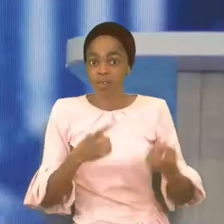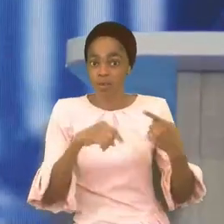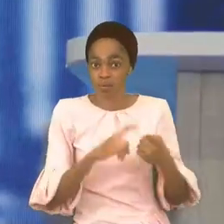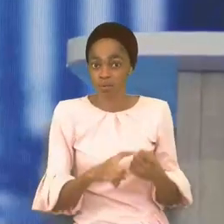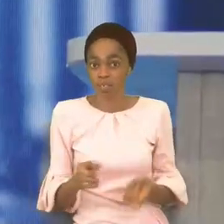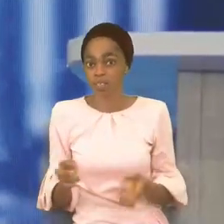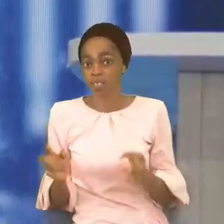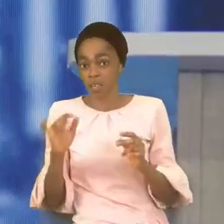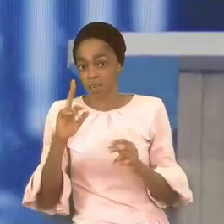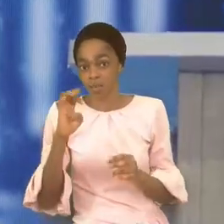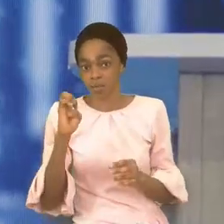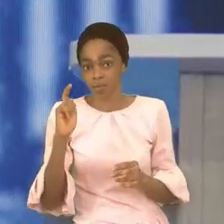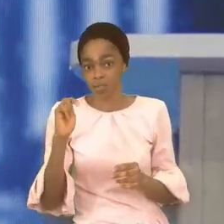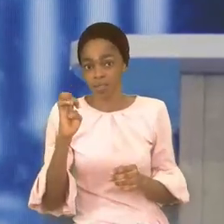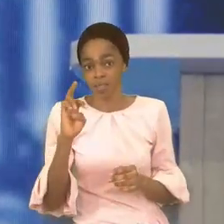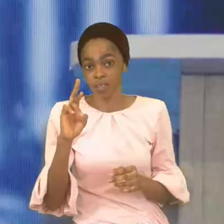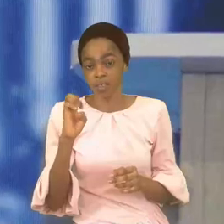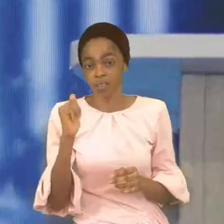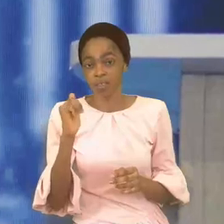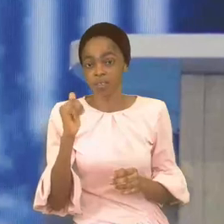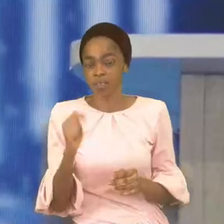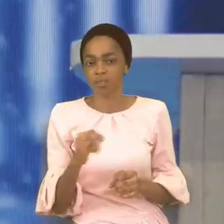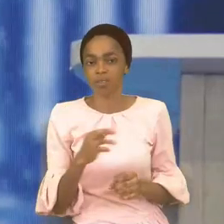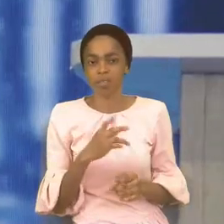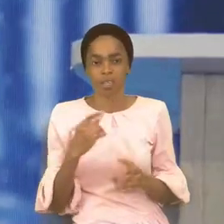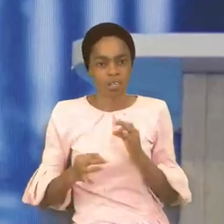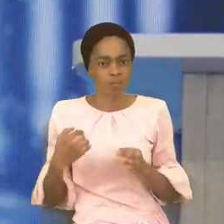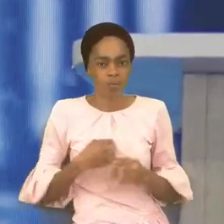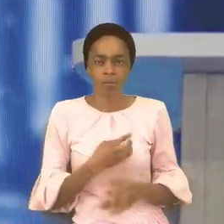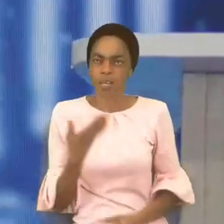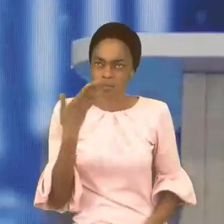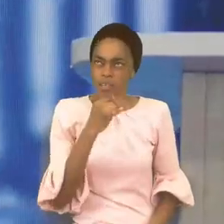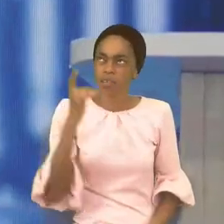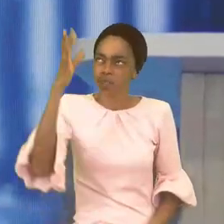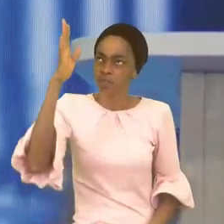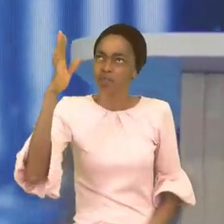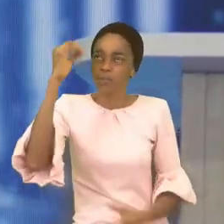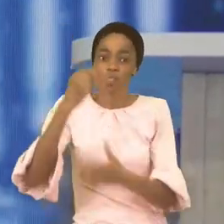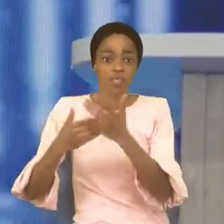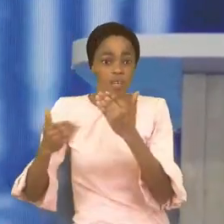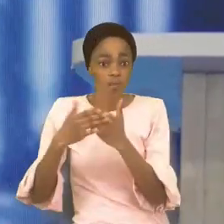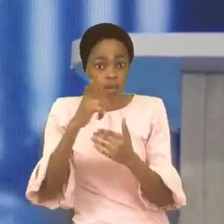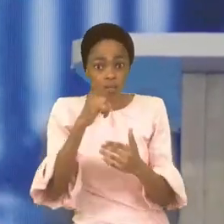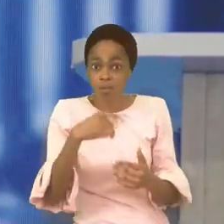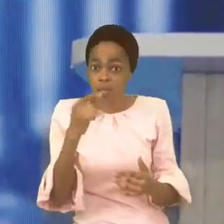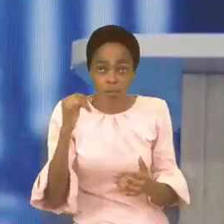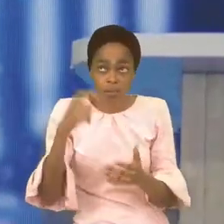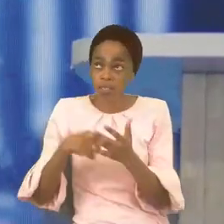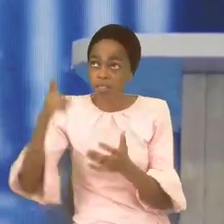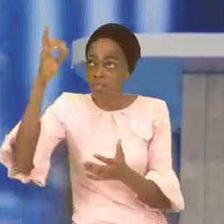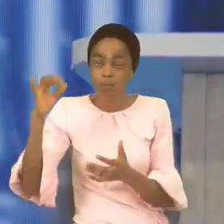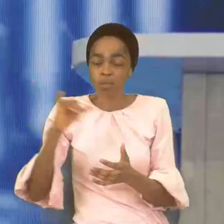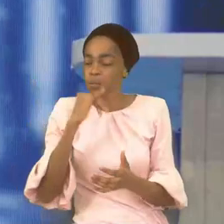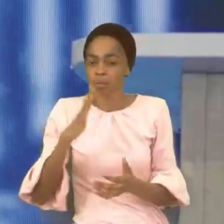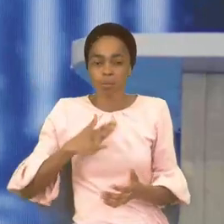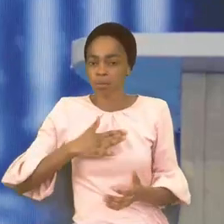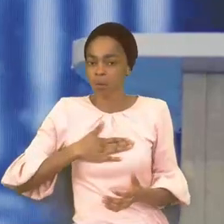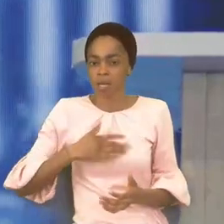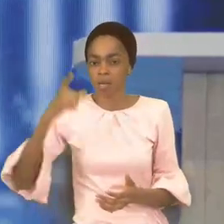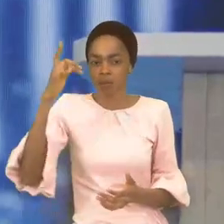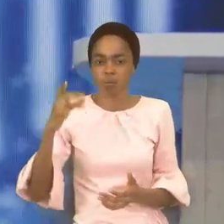à la croisade, si nous disons que ce Dieu du ciel sera mon Dieu, que ce Dieu du